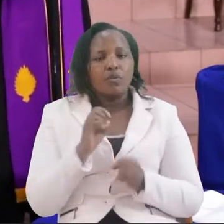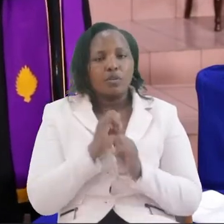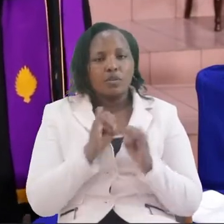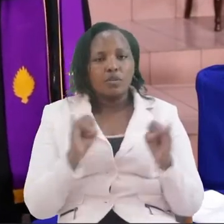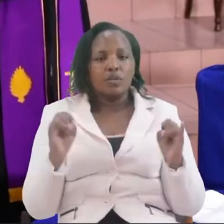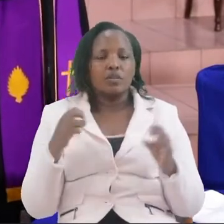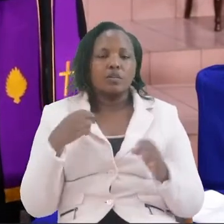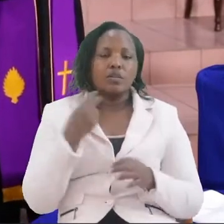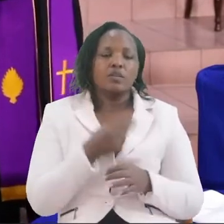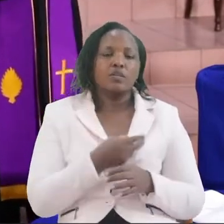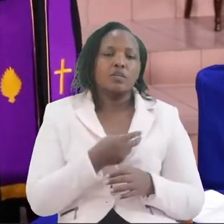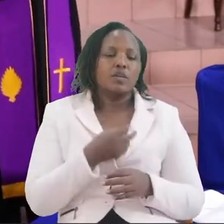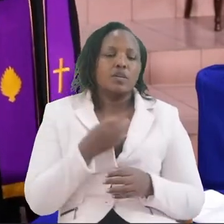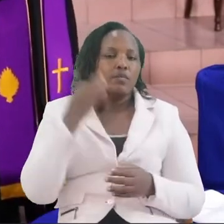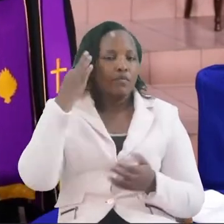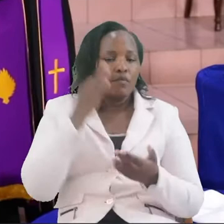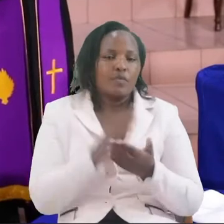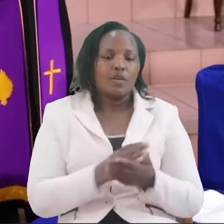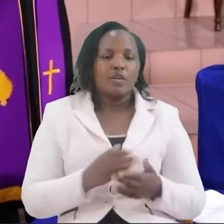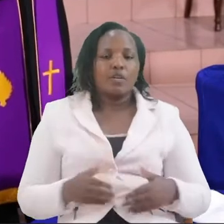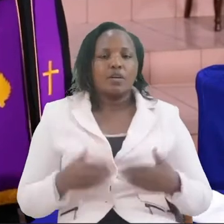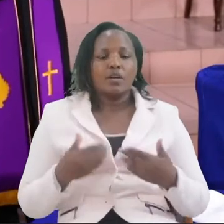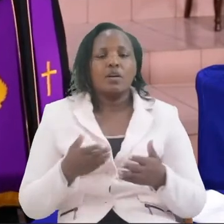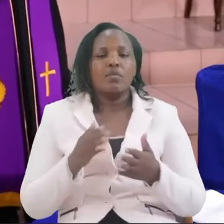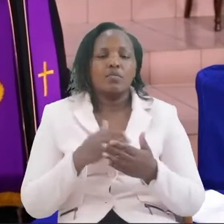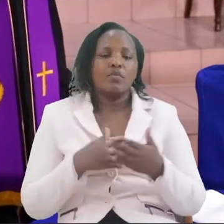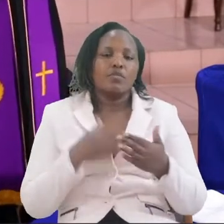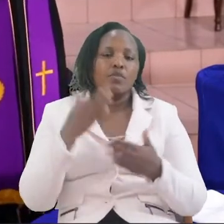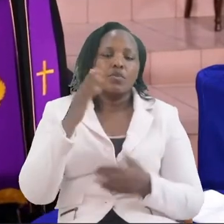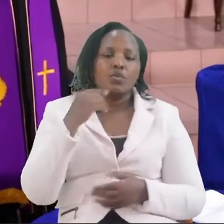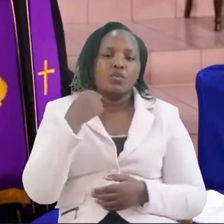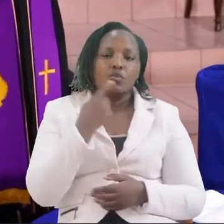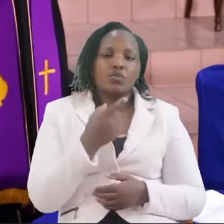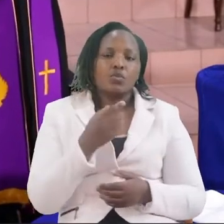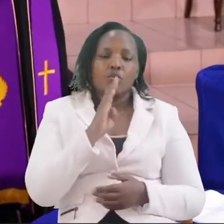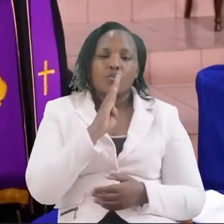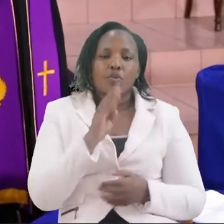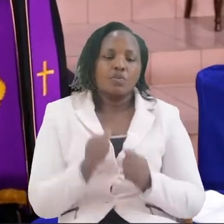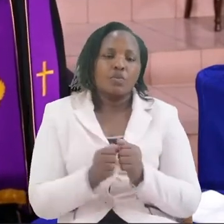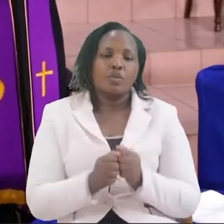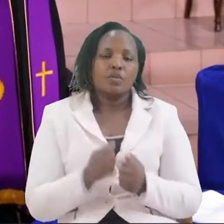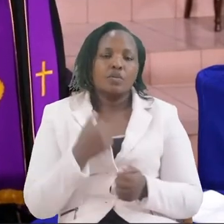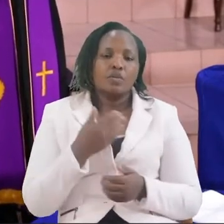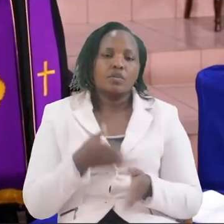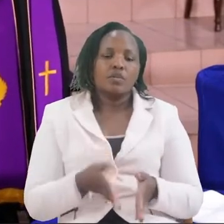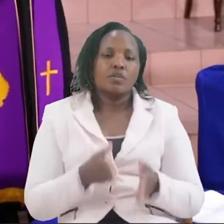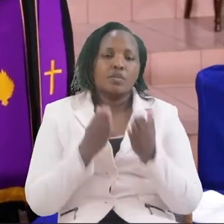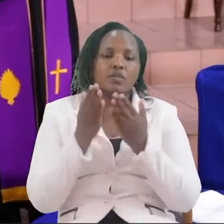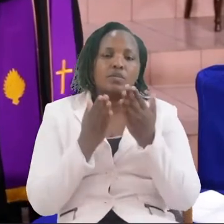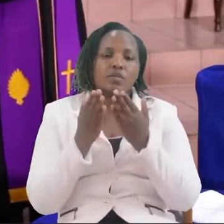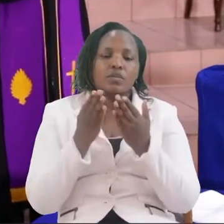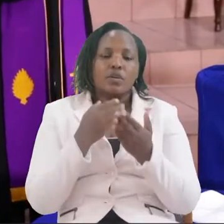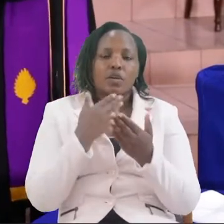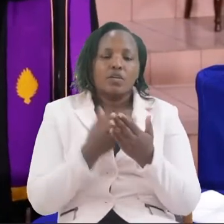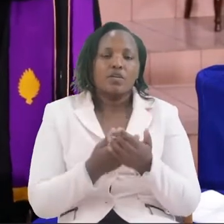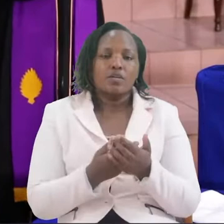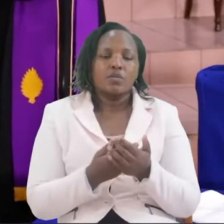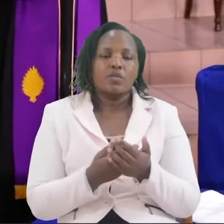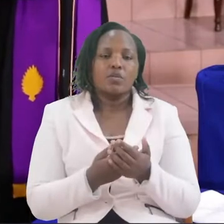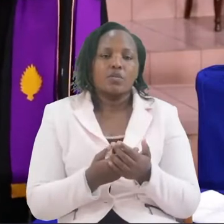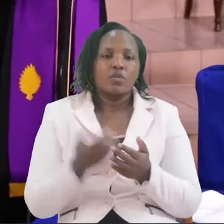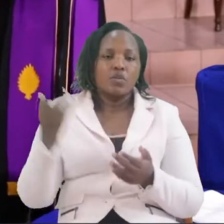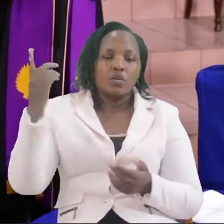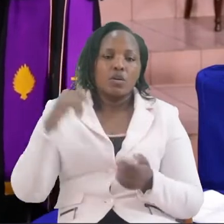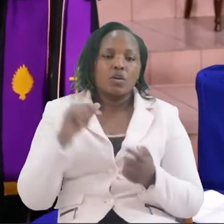umetutakasa. Kwa imani Mungu wetu tunarejelea mbele zako ili uweze kuwa nasi katika ibada hiyo. Asante Mungu wetu